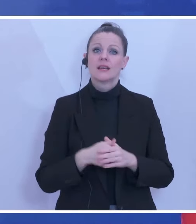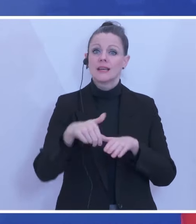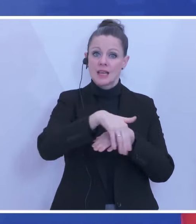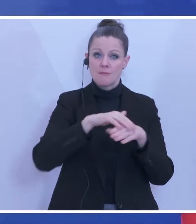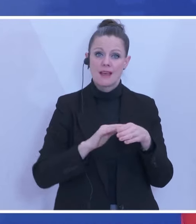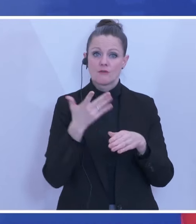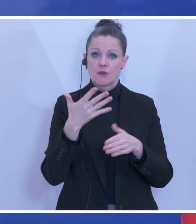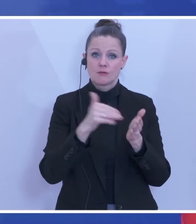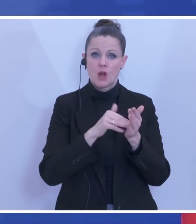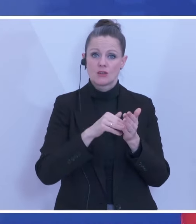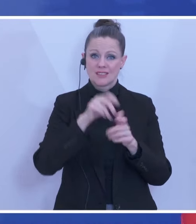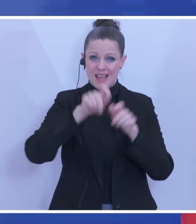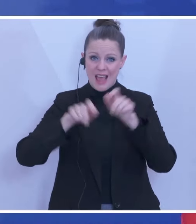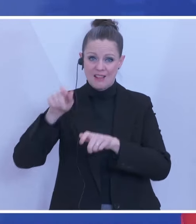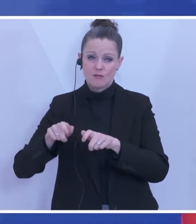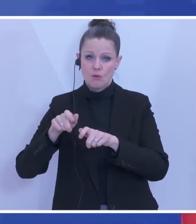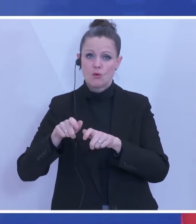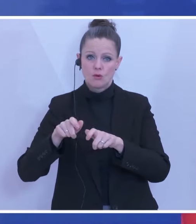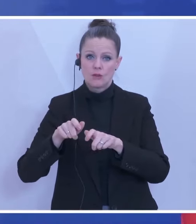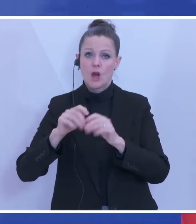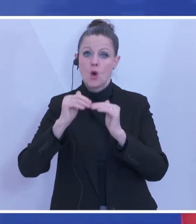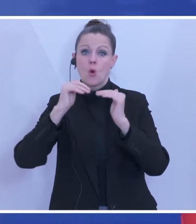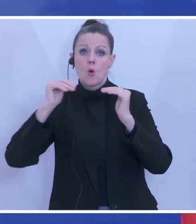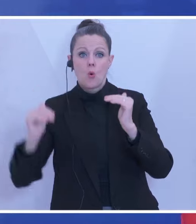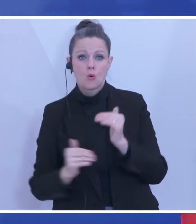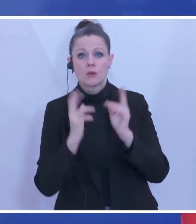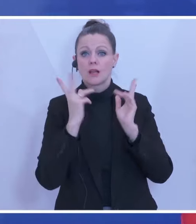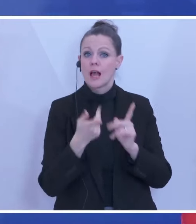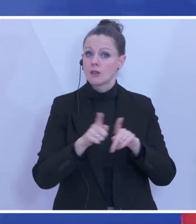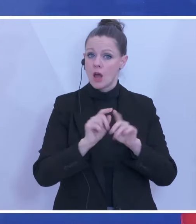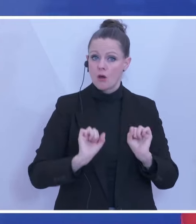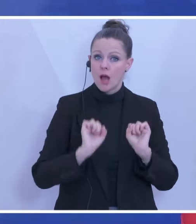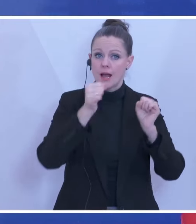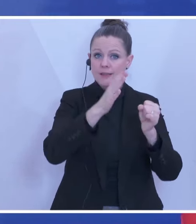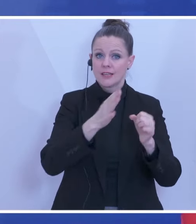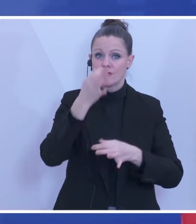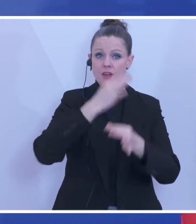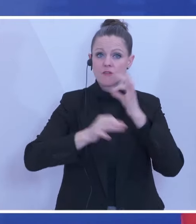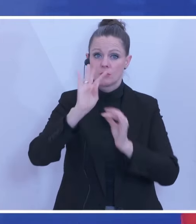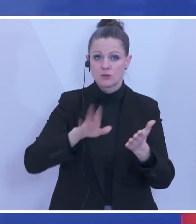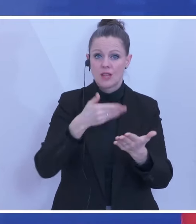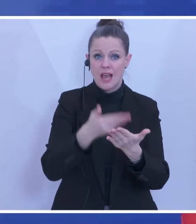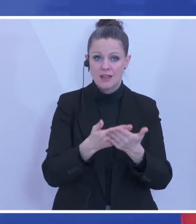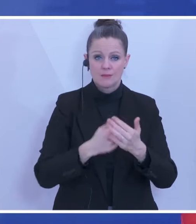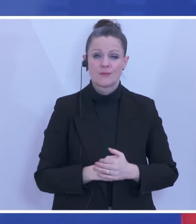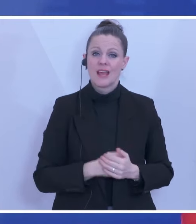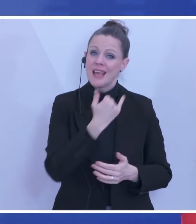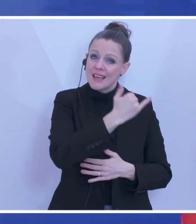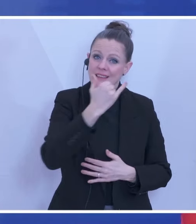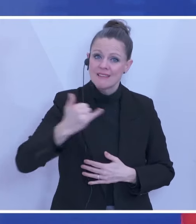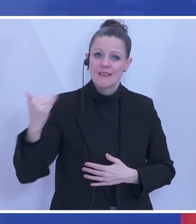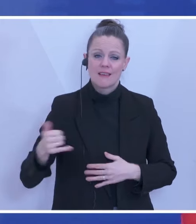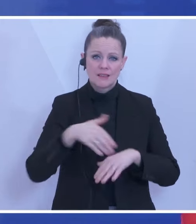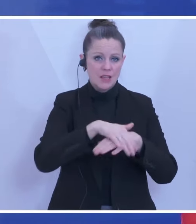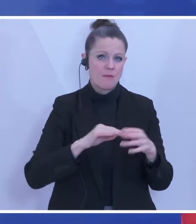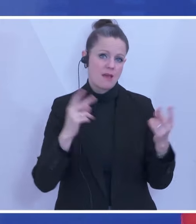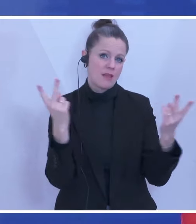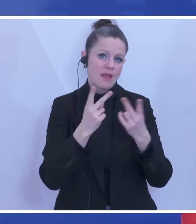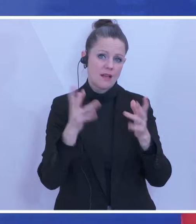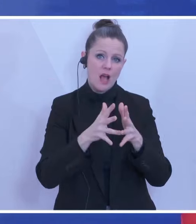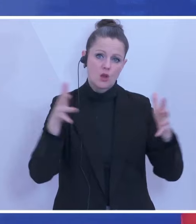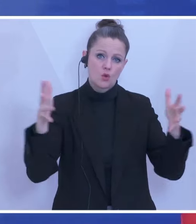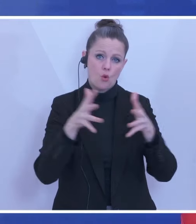unter 5000 Einwohner proaktiv ihre Informationen zur Verfügung stellen und zum Zweiten ist jede Gemeinde, ganz egal welche